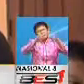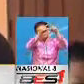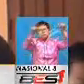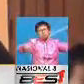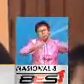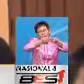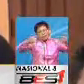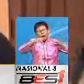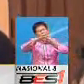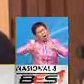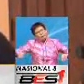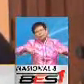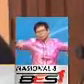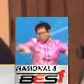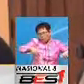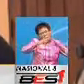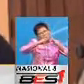apa. Rabuk habis lah.